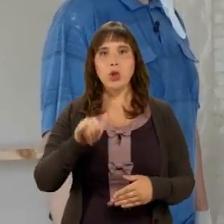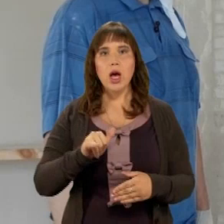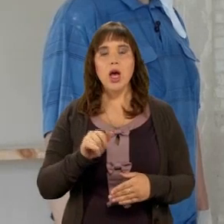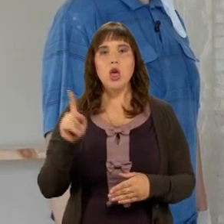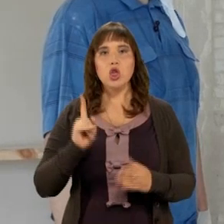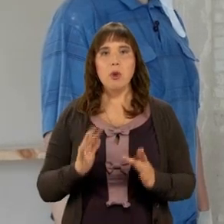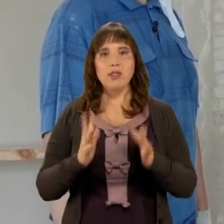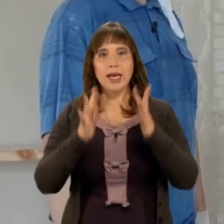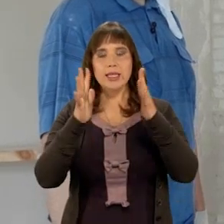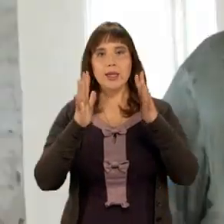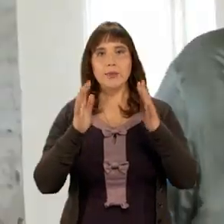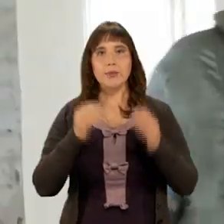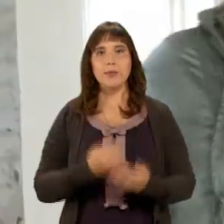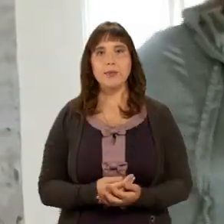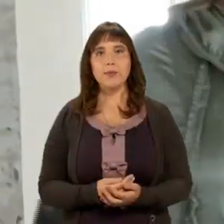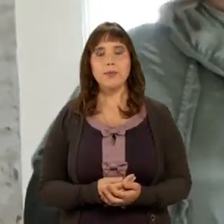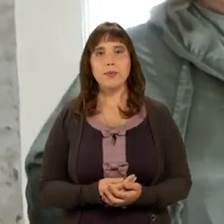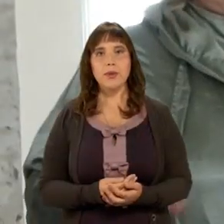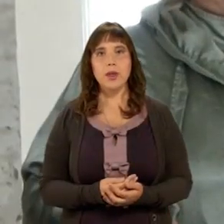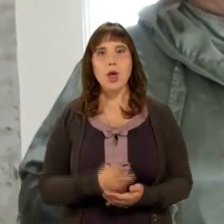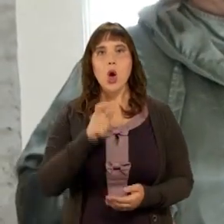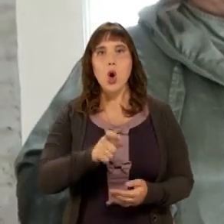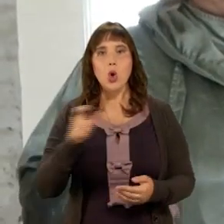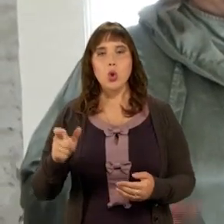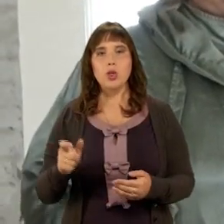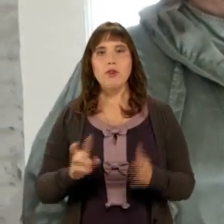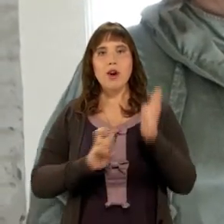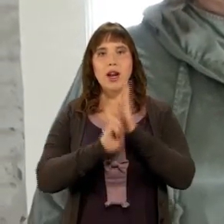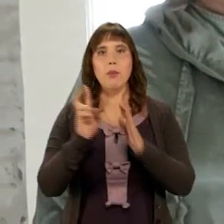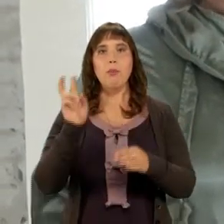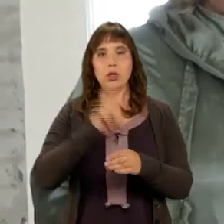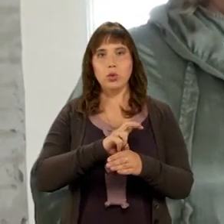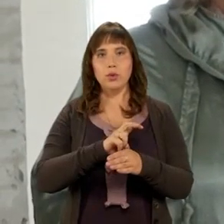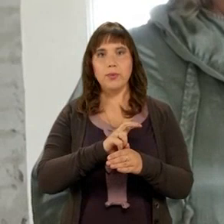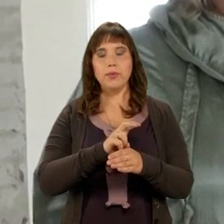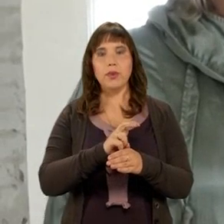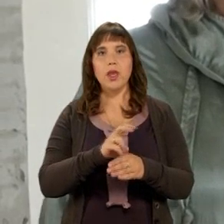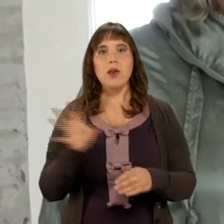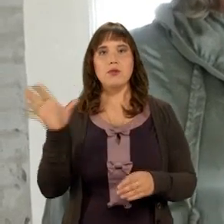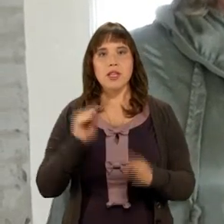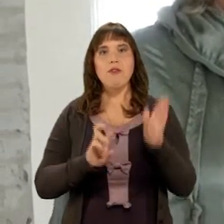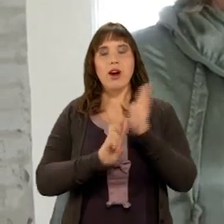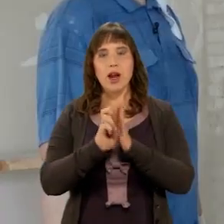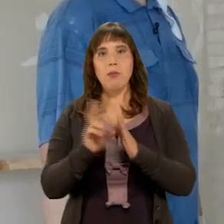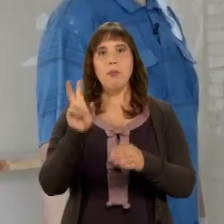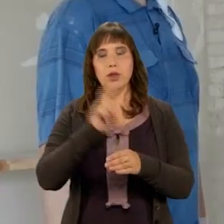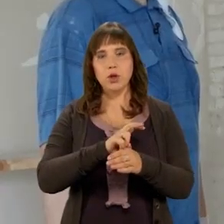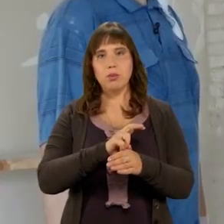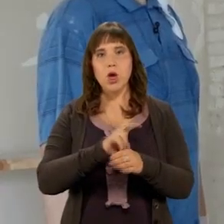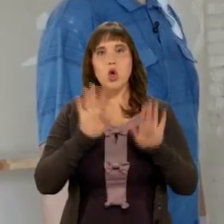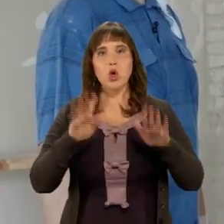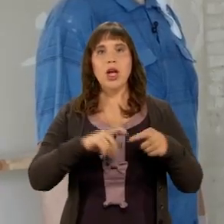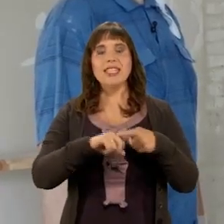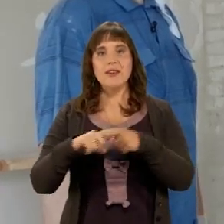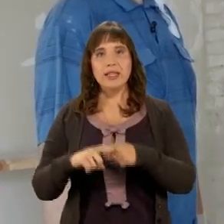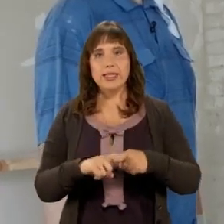они сходили-то потом, конечно. У нас да. Все равно люди пойдут, люди в храм придут. Мы рано или поздно все равно все в храм придем. Только